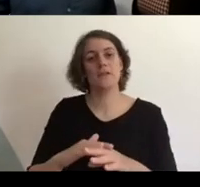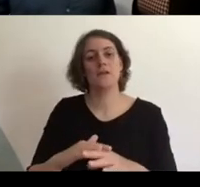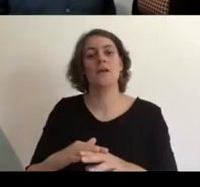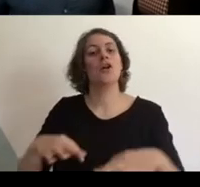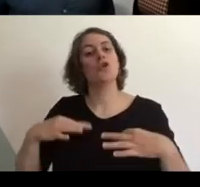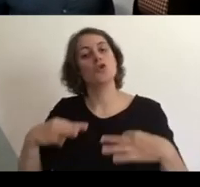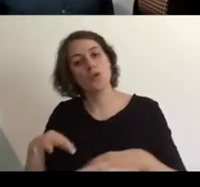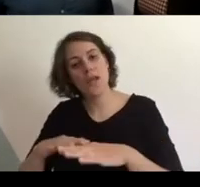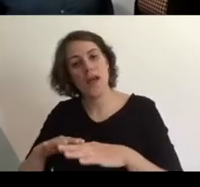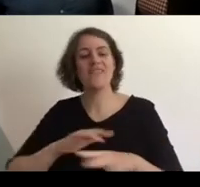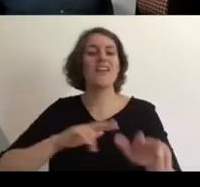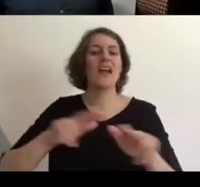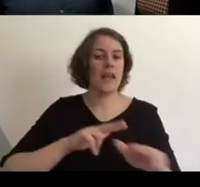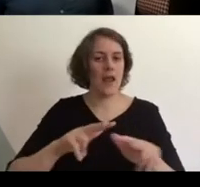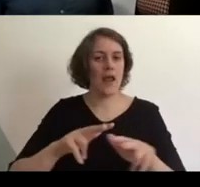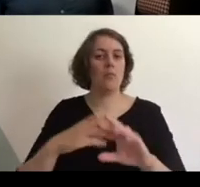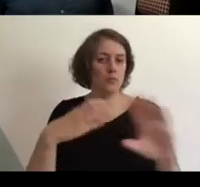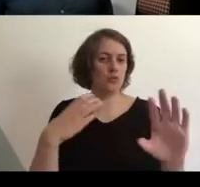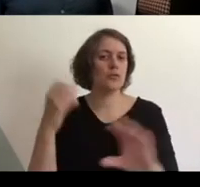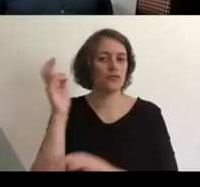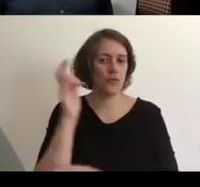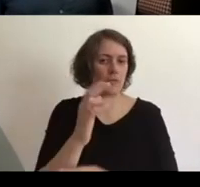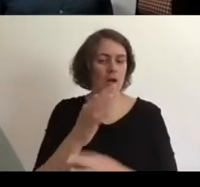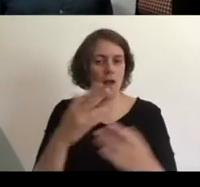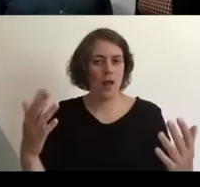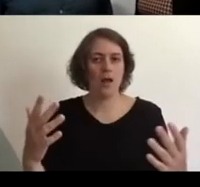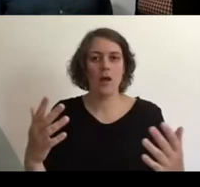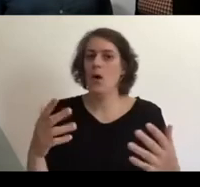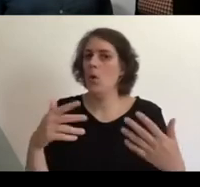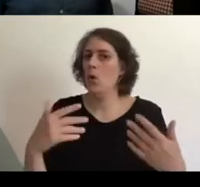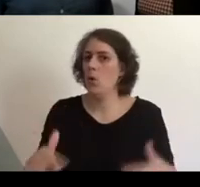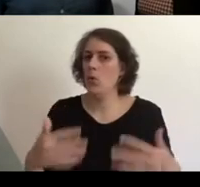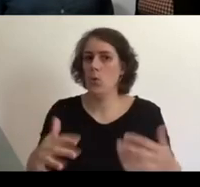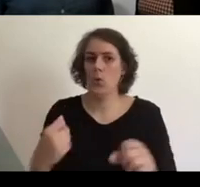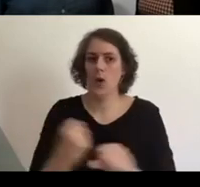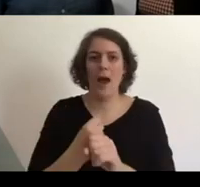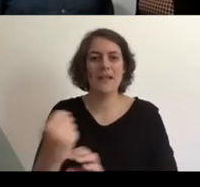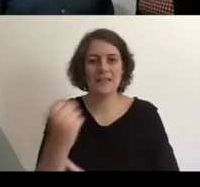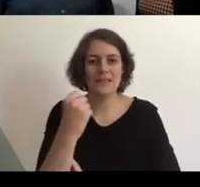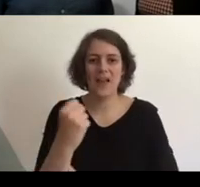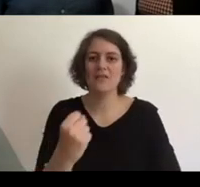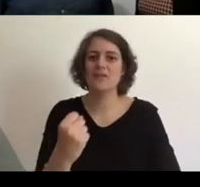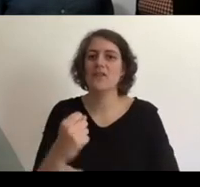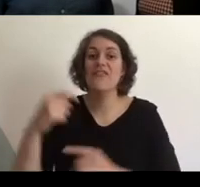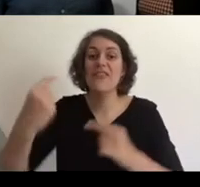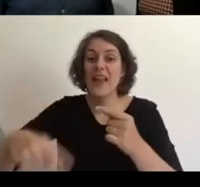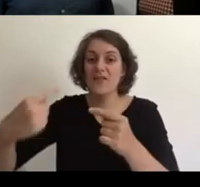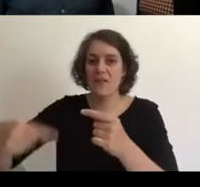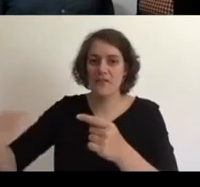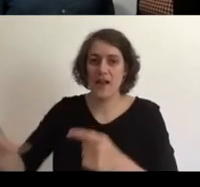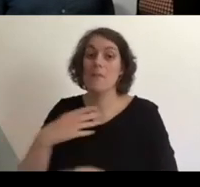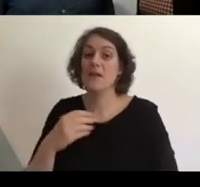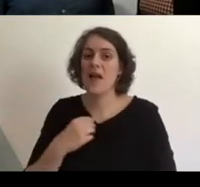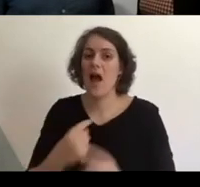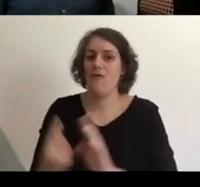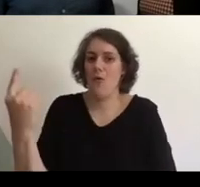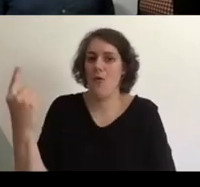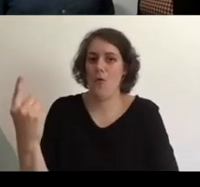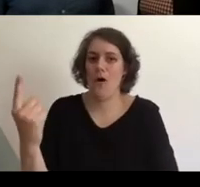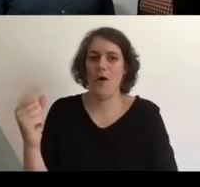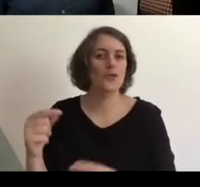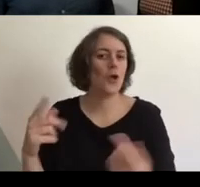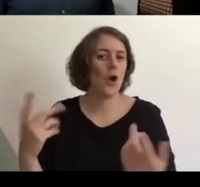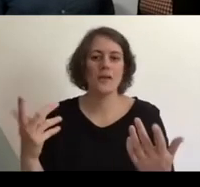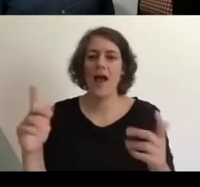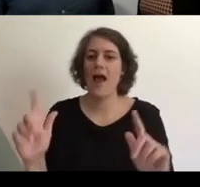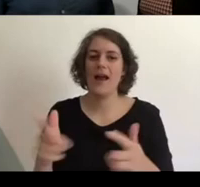Gesundheitswesen, Verkehrswesen, da haben wir großen Bedarf an Arbeitskräften. Da funktioniert es. Da gibt es keine Hürden, weil man